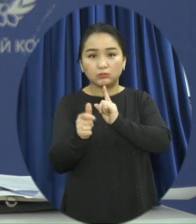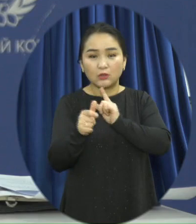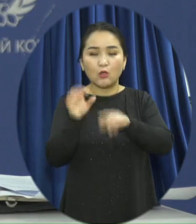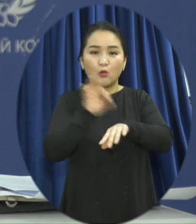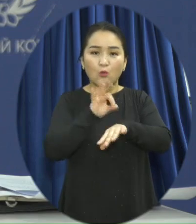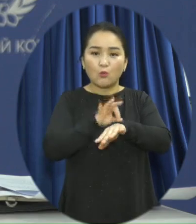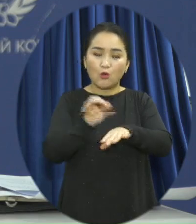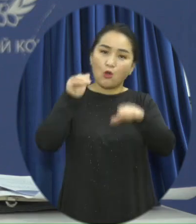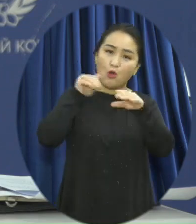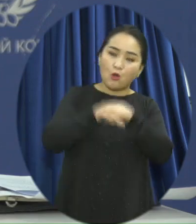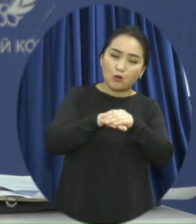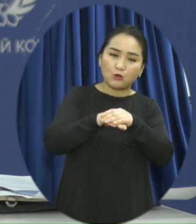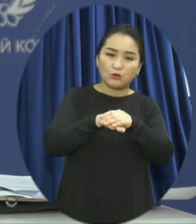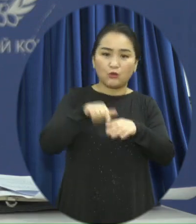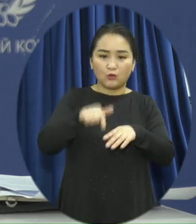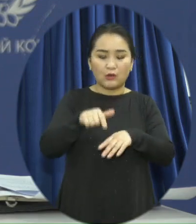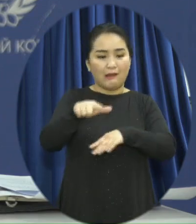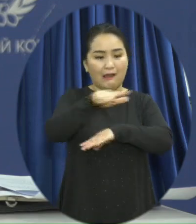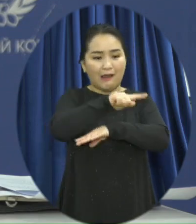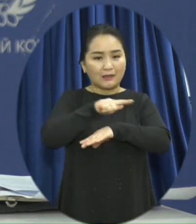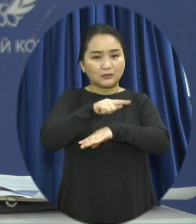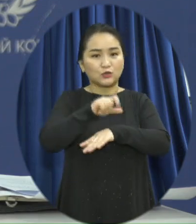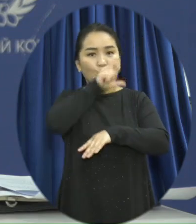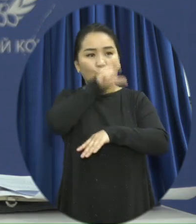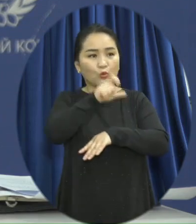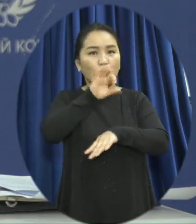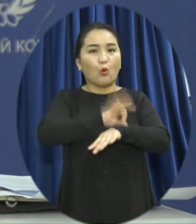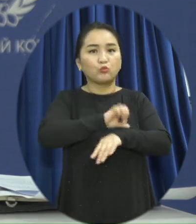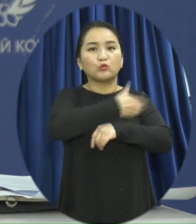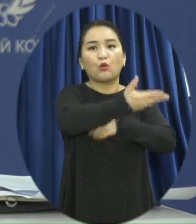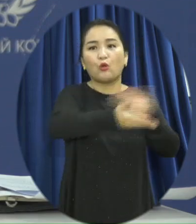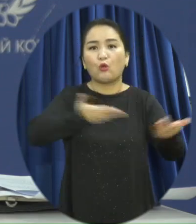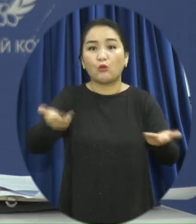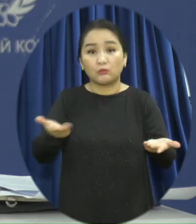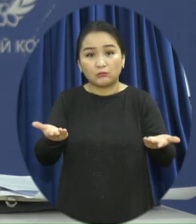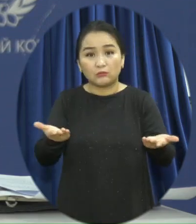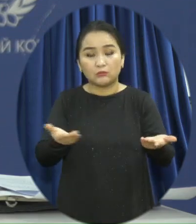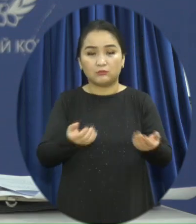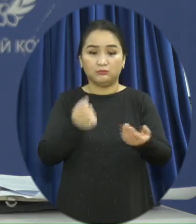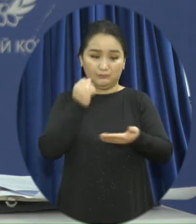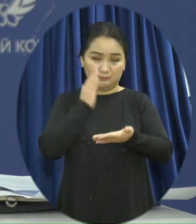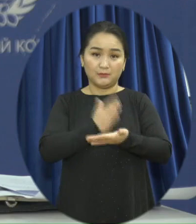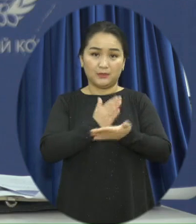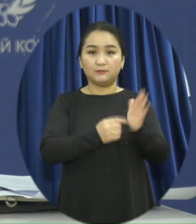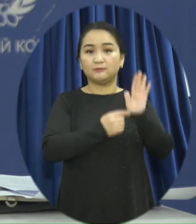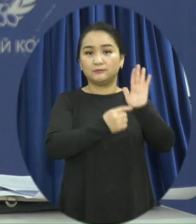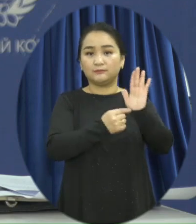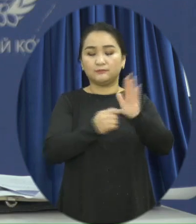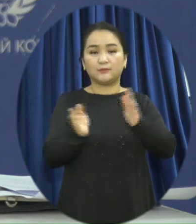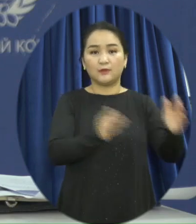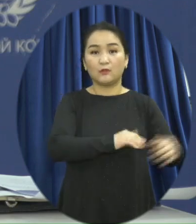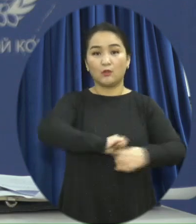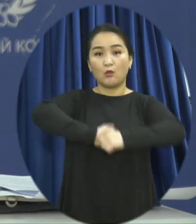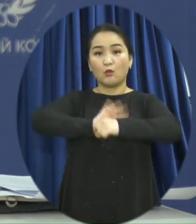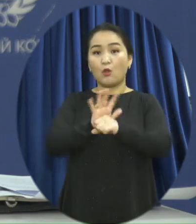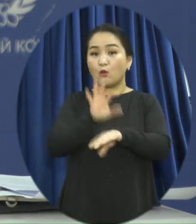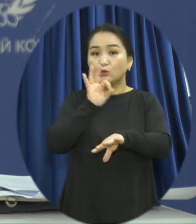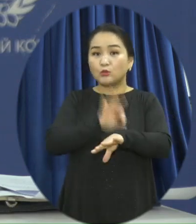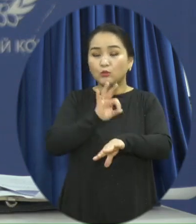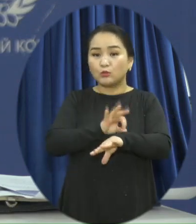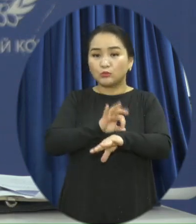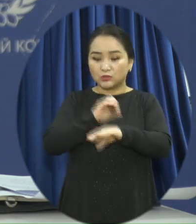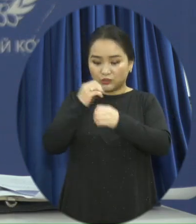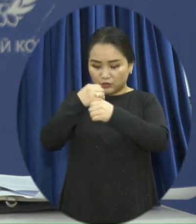өртөөд тэгээ очисон газараа бас хүн өвчлүүлэх ийм тохиолдол гарлаа. За мөн коронавирус талдварын шинжилгээ